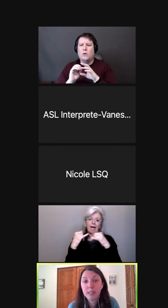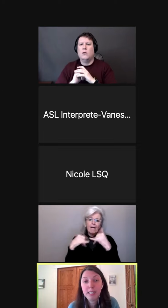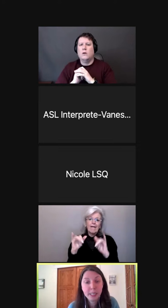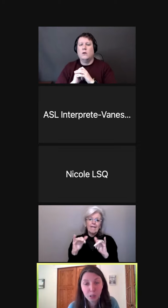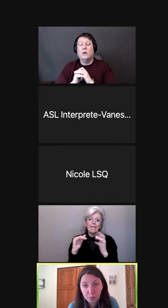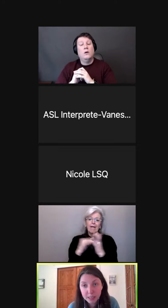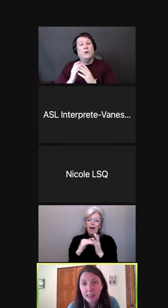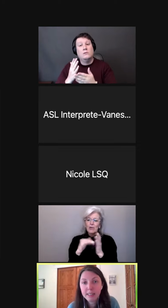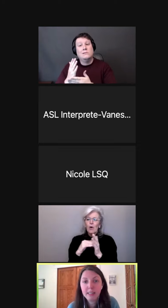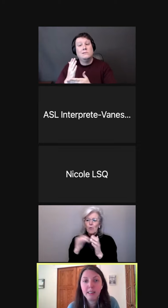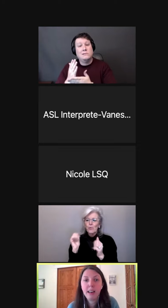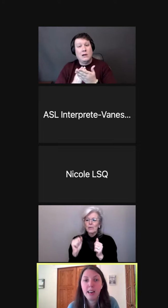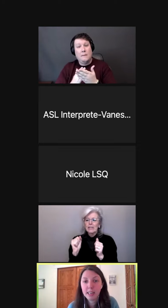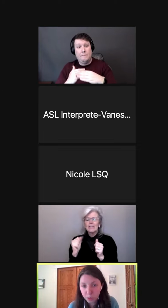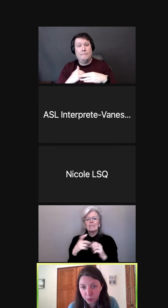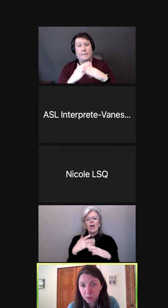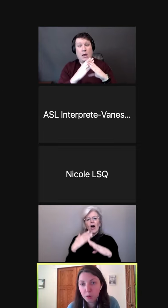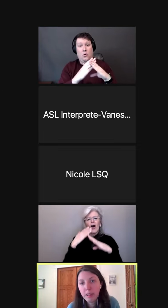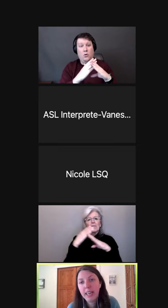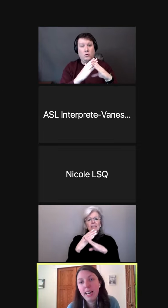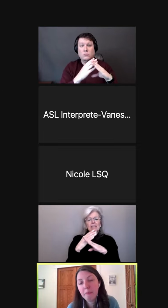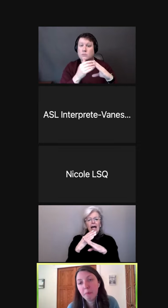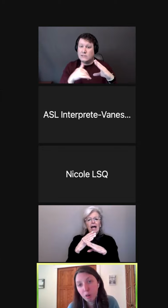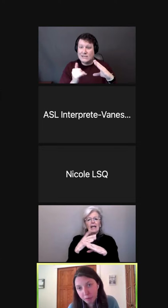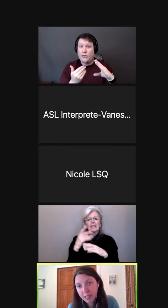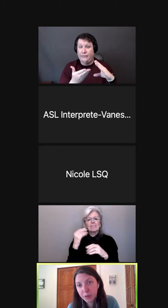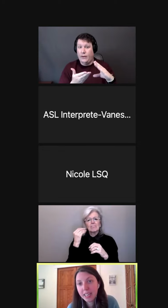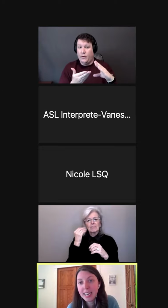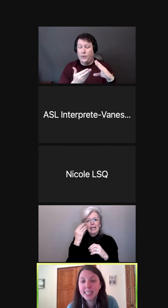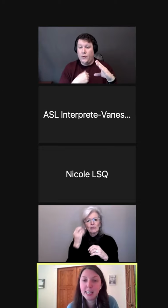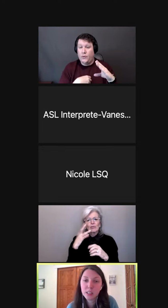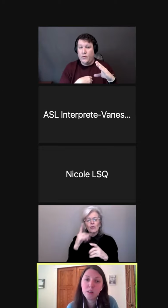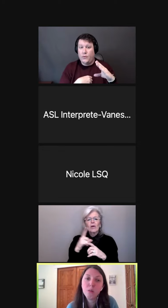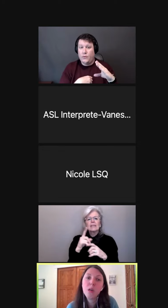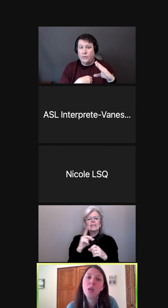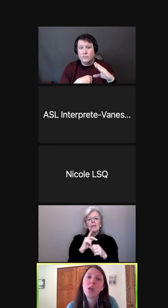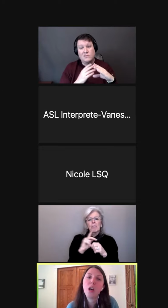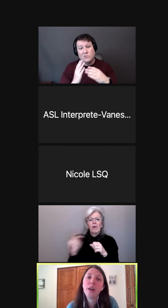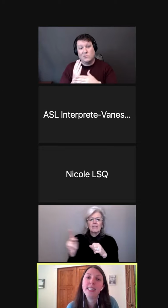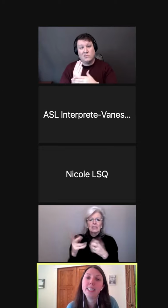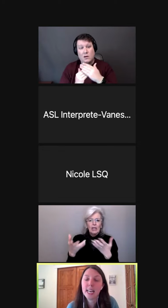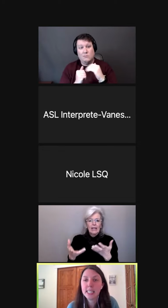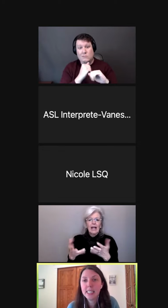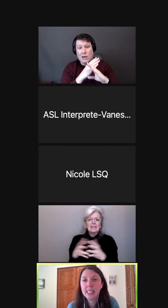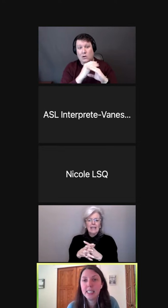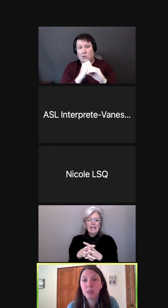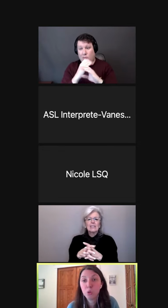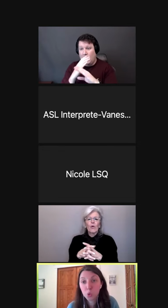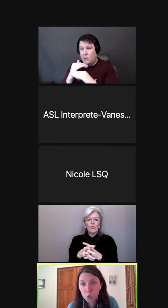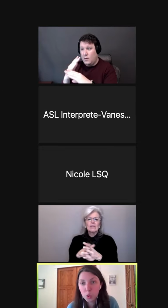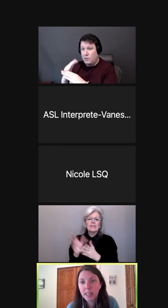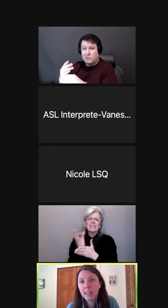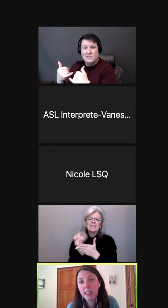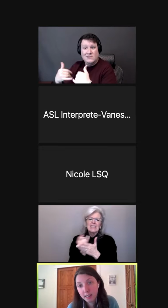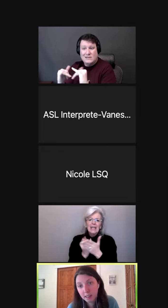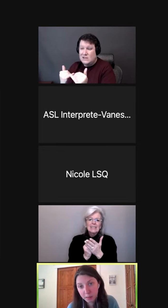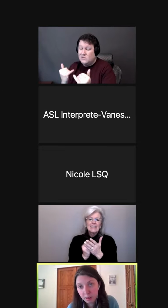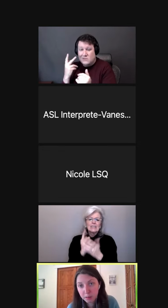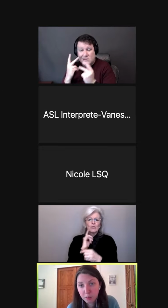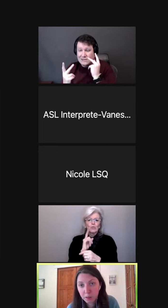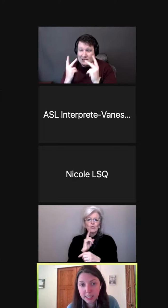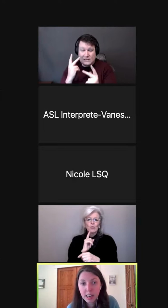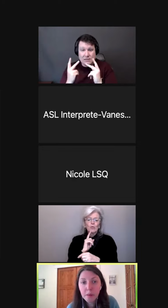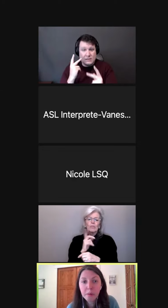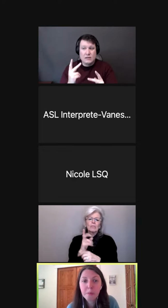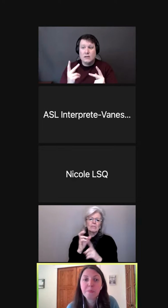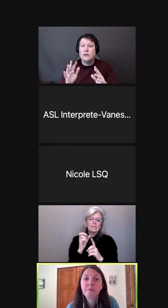dont les obstacles à l'instruction et la professionnalisation des artistes sourds et en